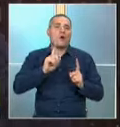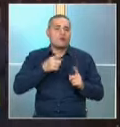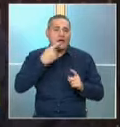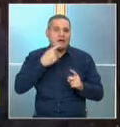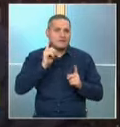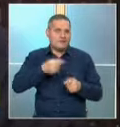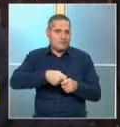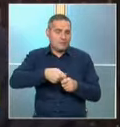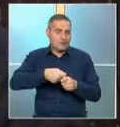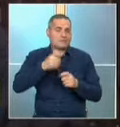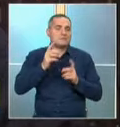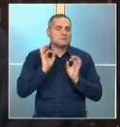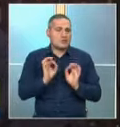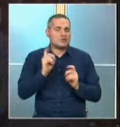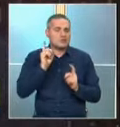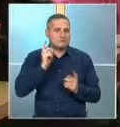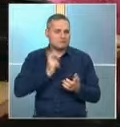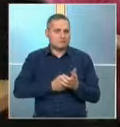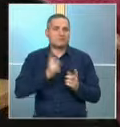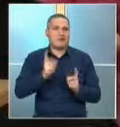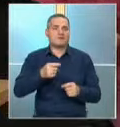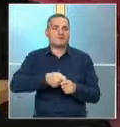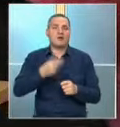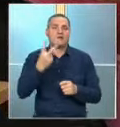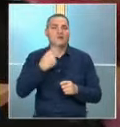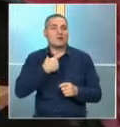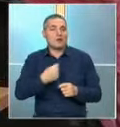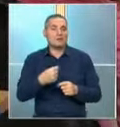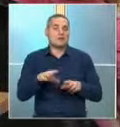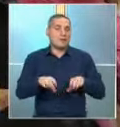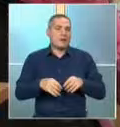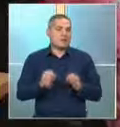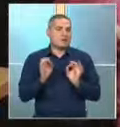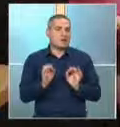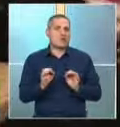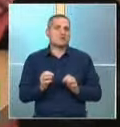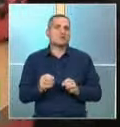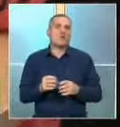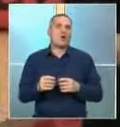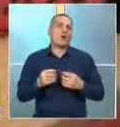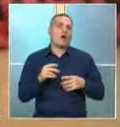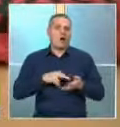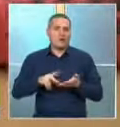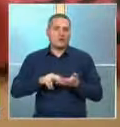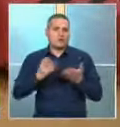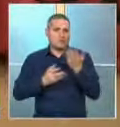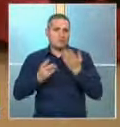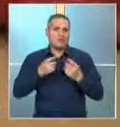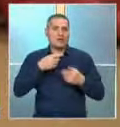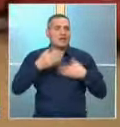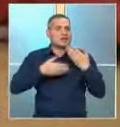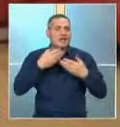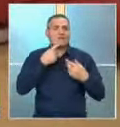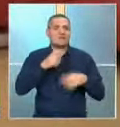трябва да се направи, значи трябва да се направи на момента и това е. Второкласничката приема сериозно и ангажиментите си в училище. С захлас говори